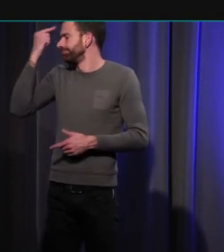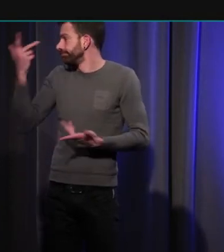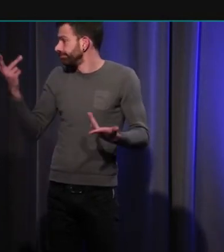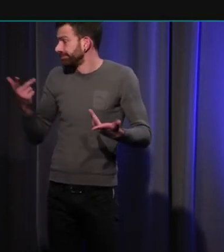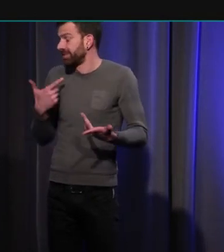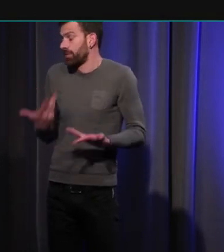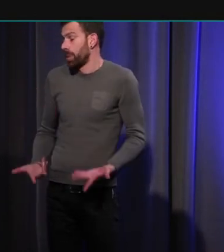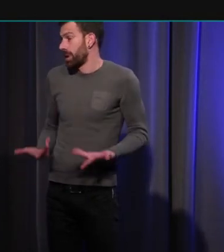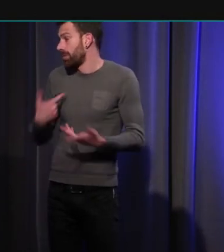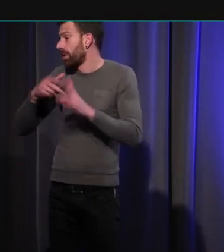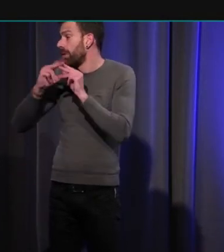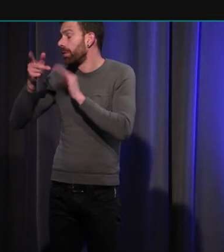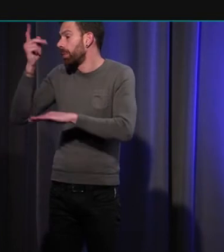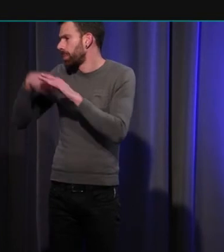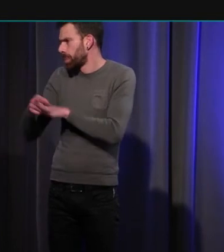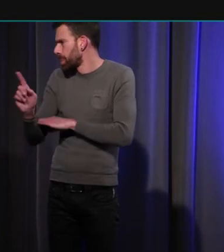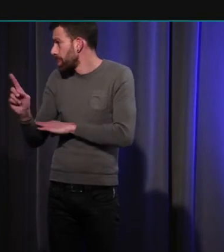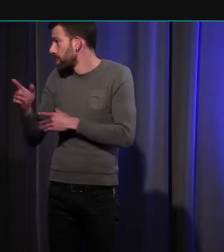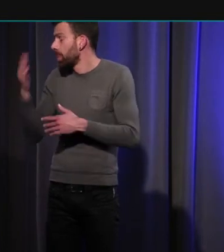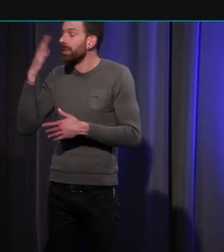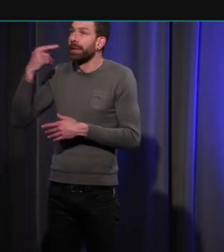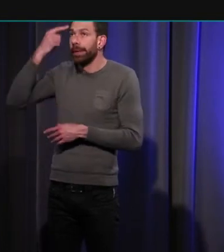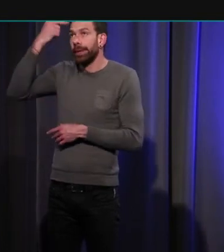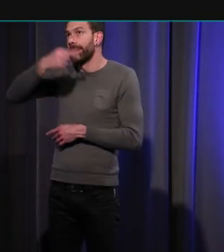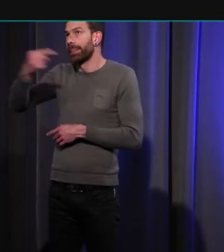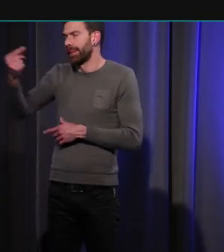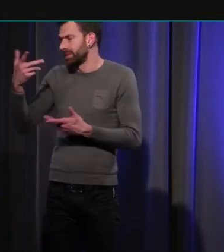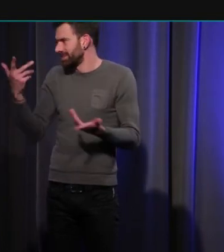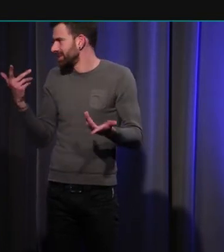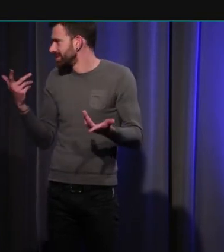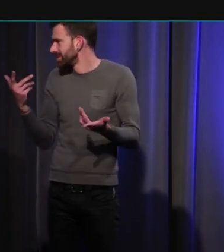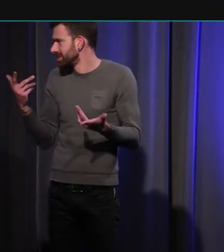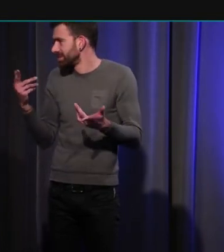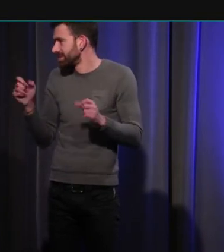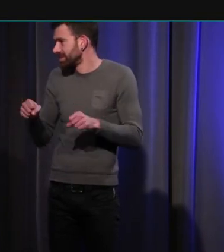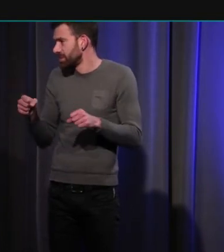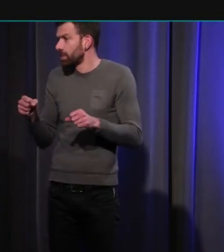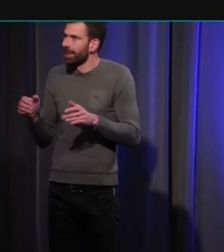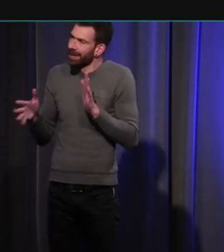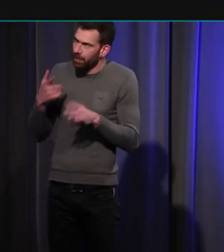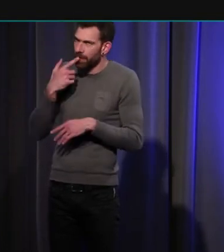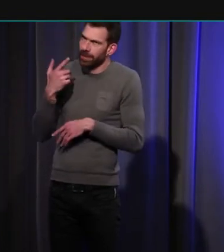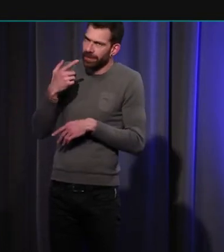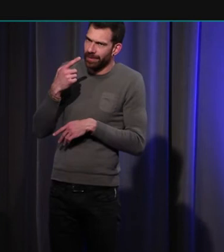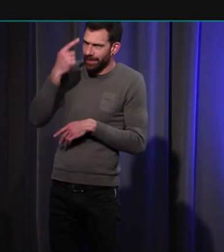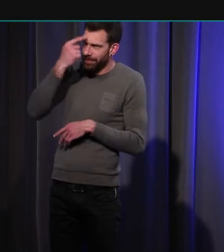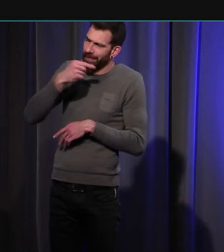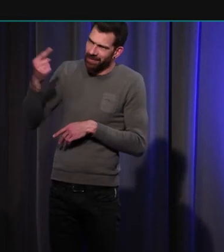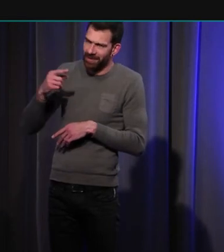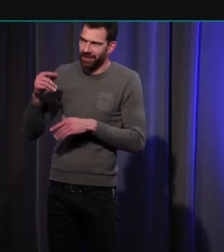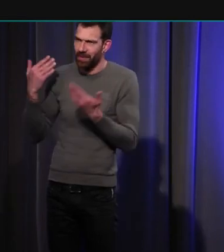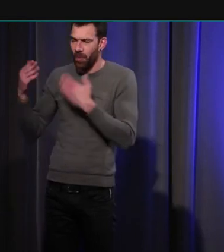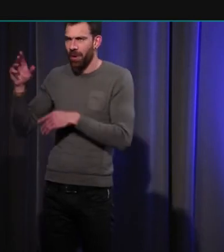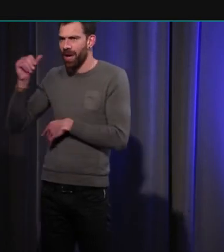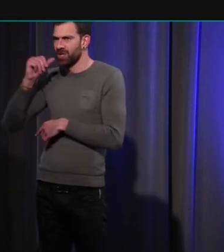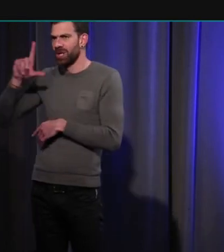dire davantage peut-être si j'étais pessimiste je dirais comme peut-être je suis plus pessimistes aussi que jacques le goff en disant que ça nous a